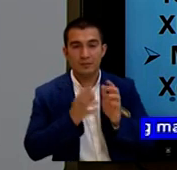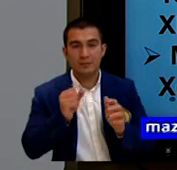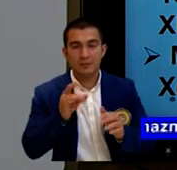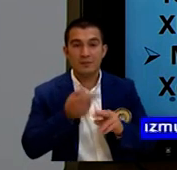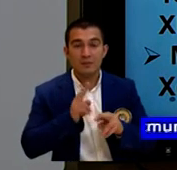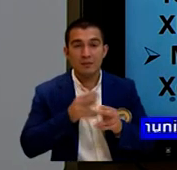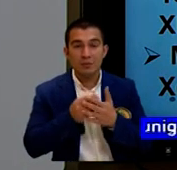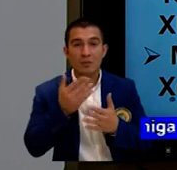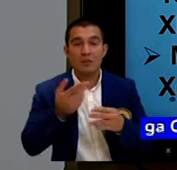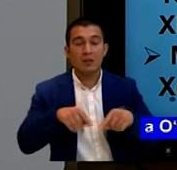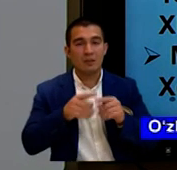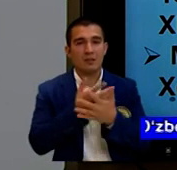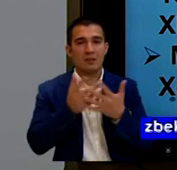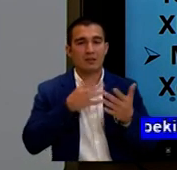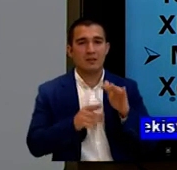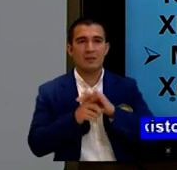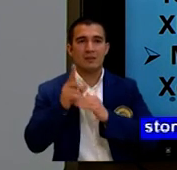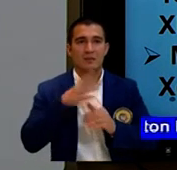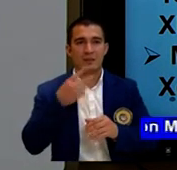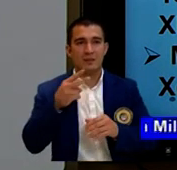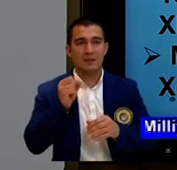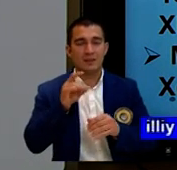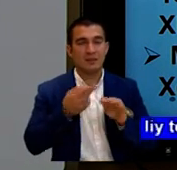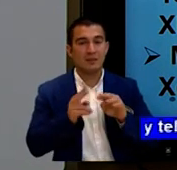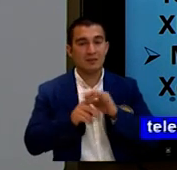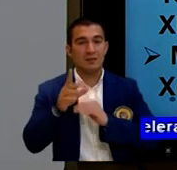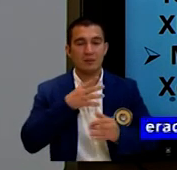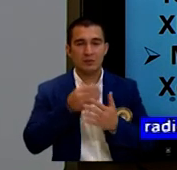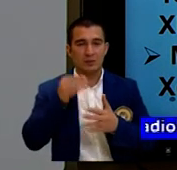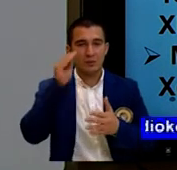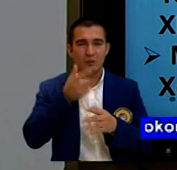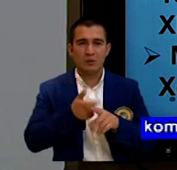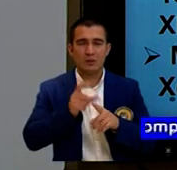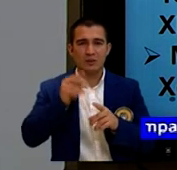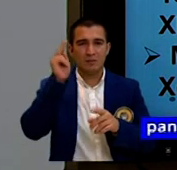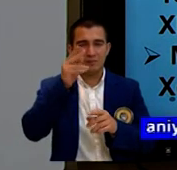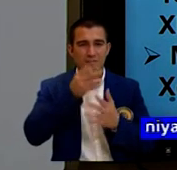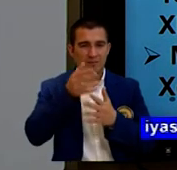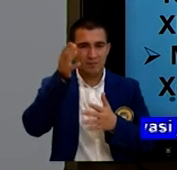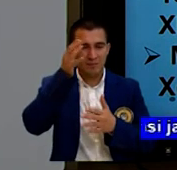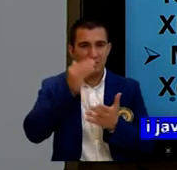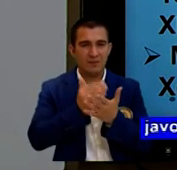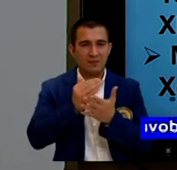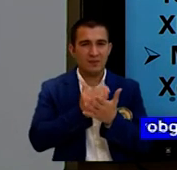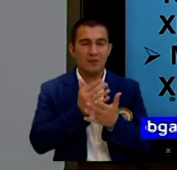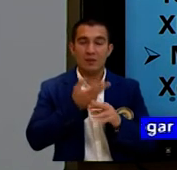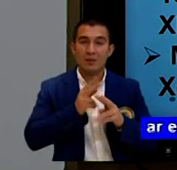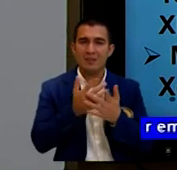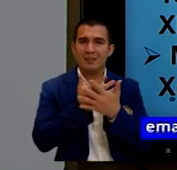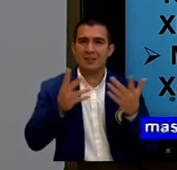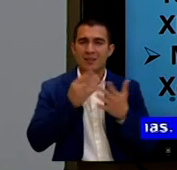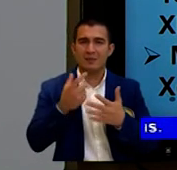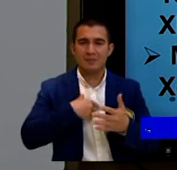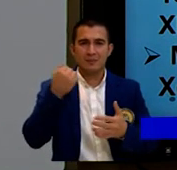19-asrning oxiri 20-asr boshlarida Turkistonda ilm-fan sohasida juda katta yutuqlarga erishildi.